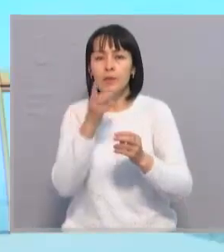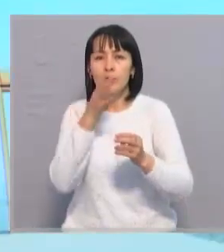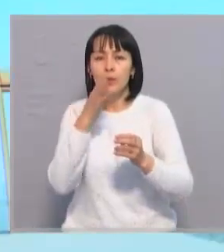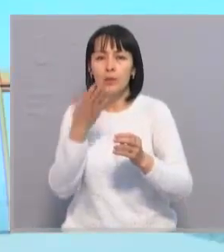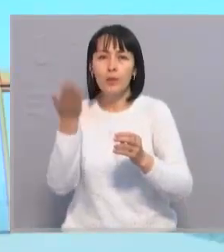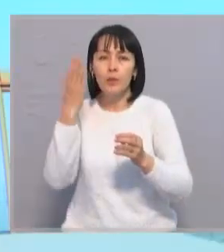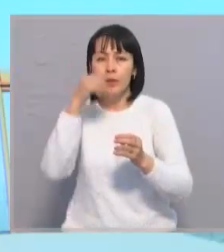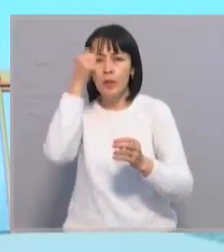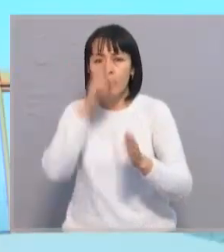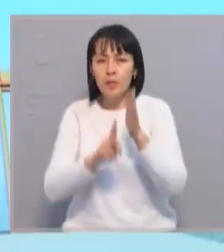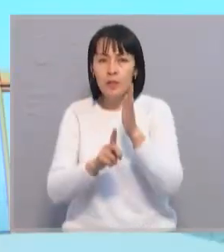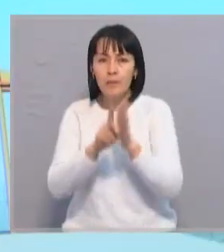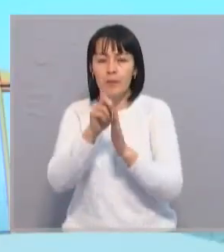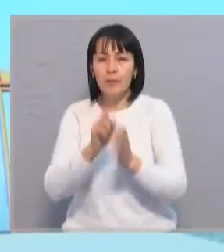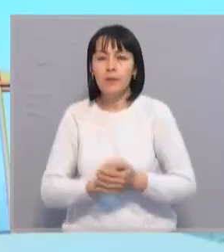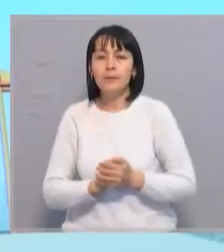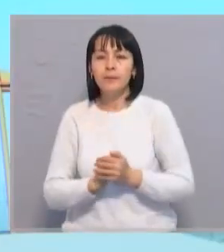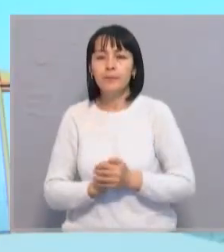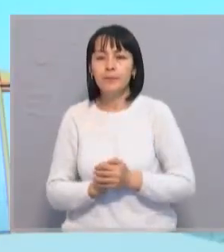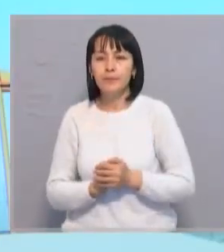кезеңі өткен жылы іске қосылған болатын.